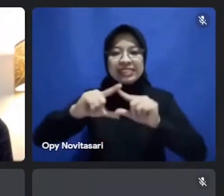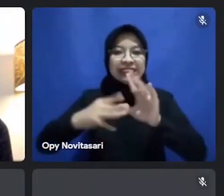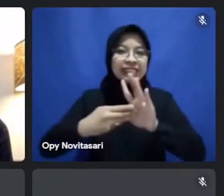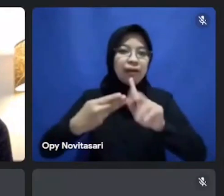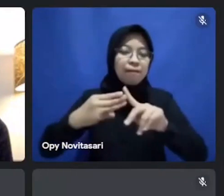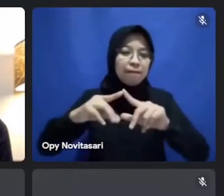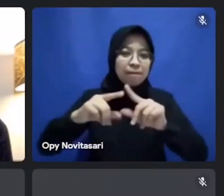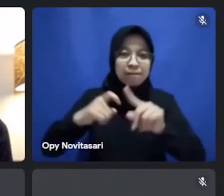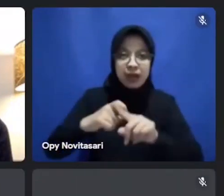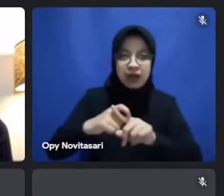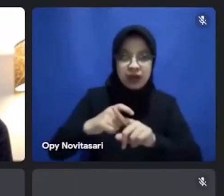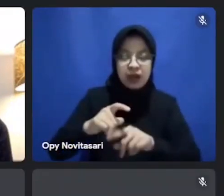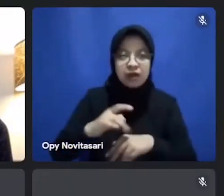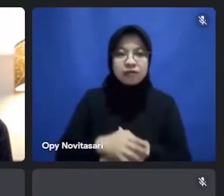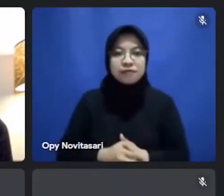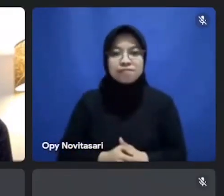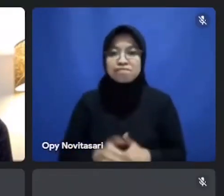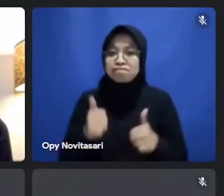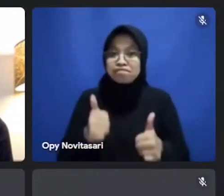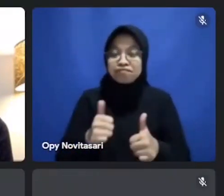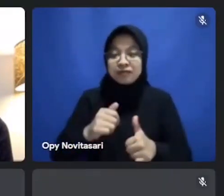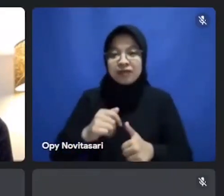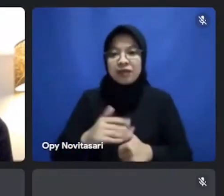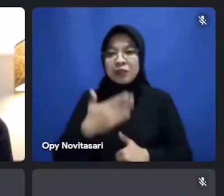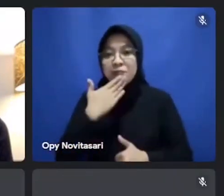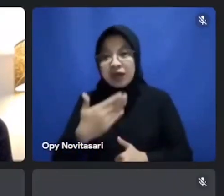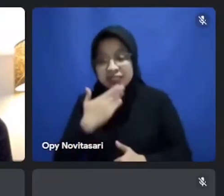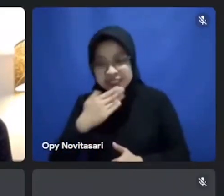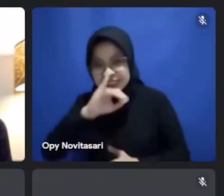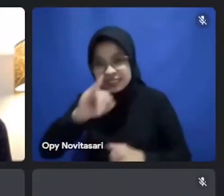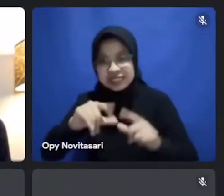dari jug terima